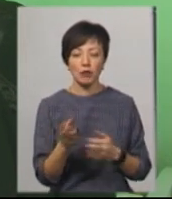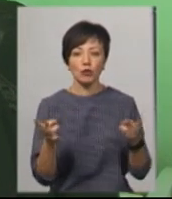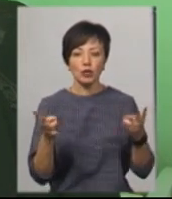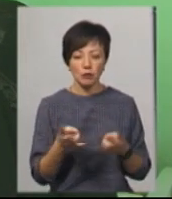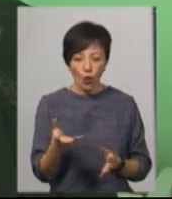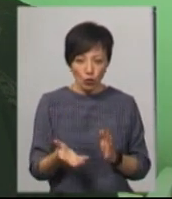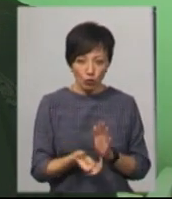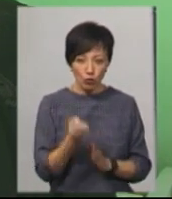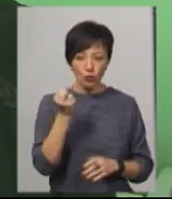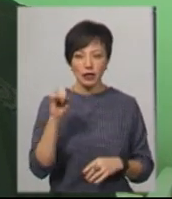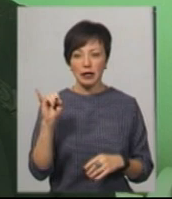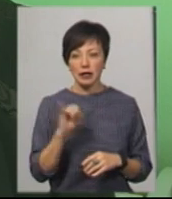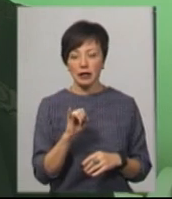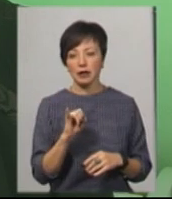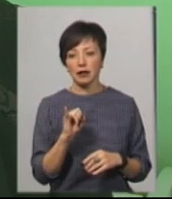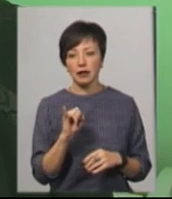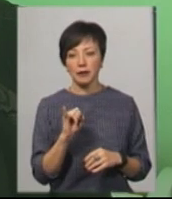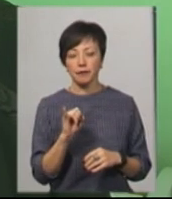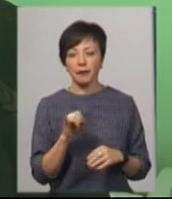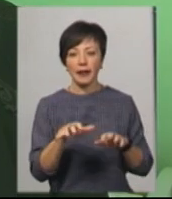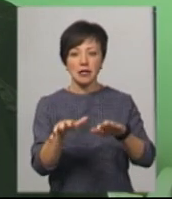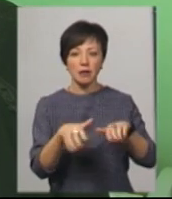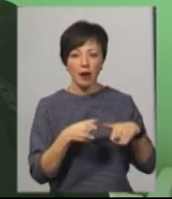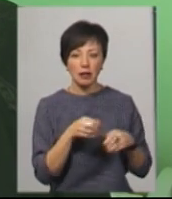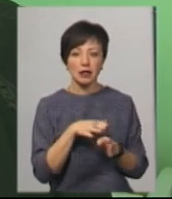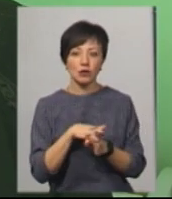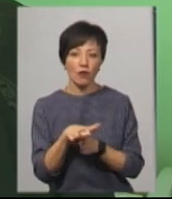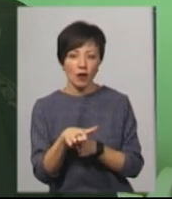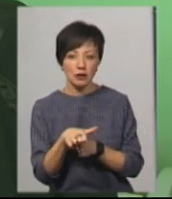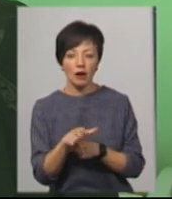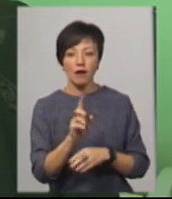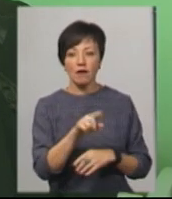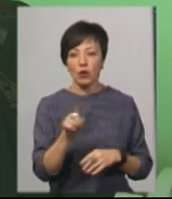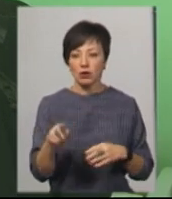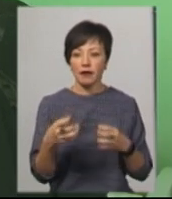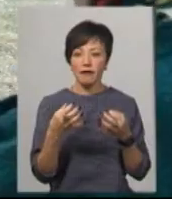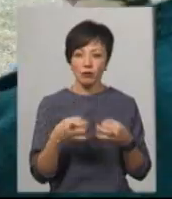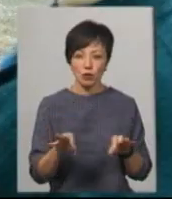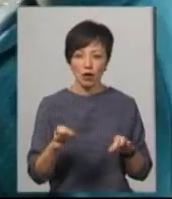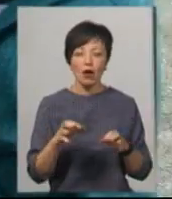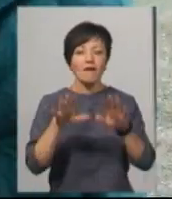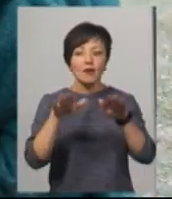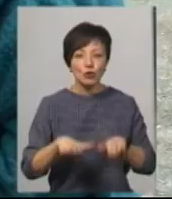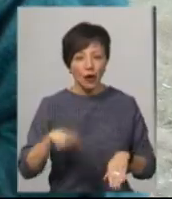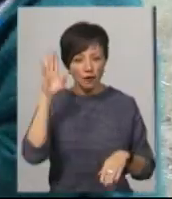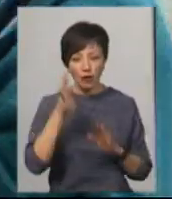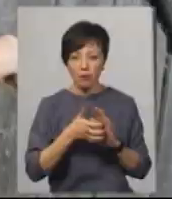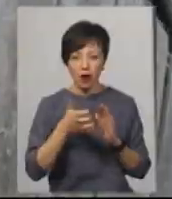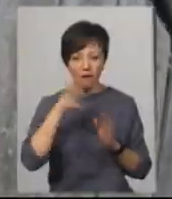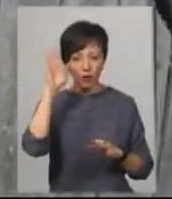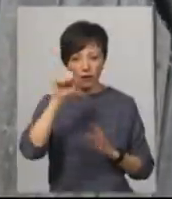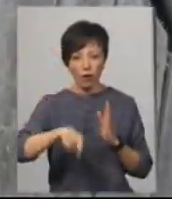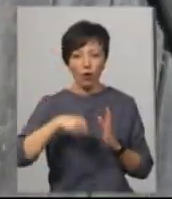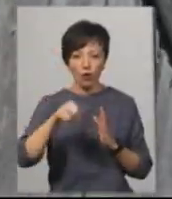її добути і як товар забрати і реалізувати, вони випускають цю воду. Брак води у колодязях